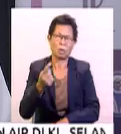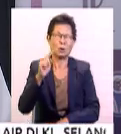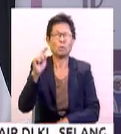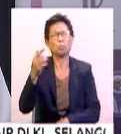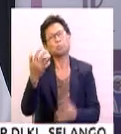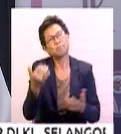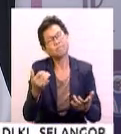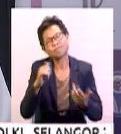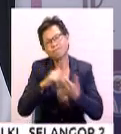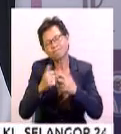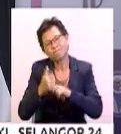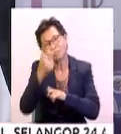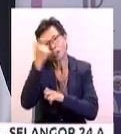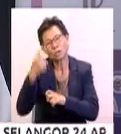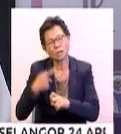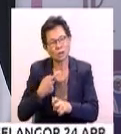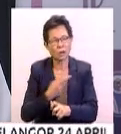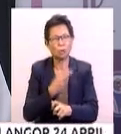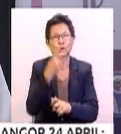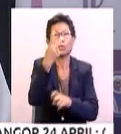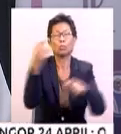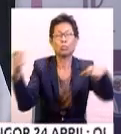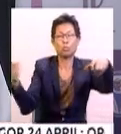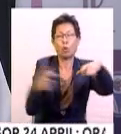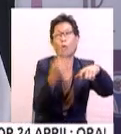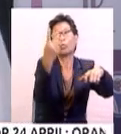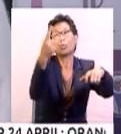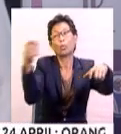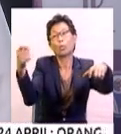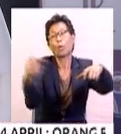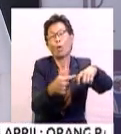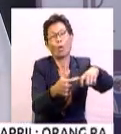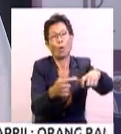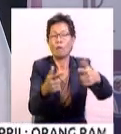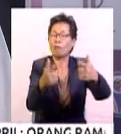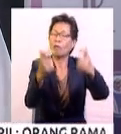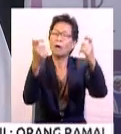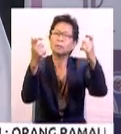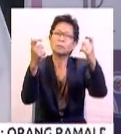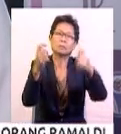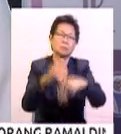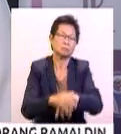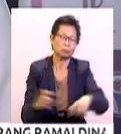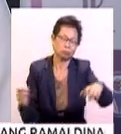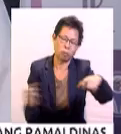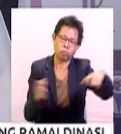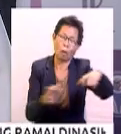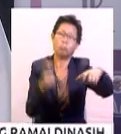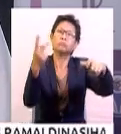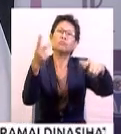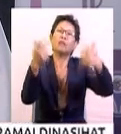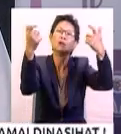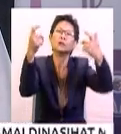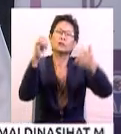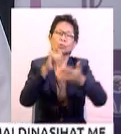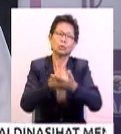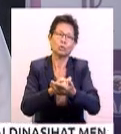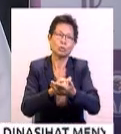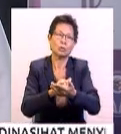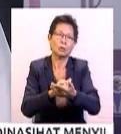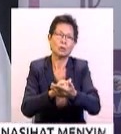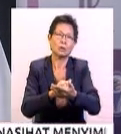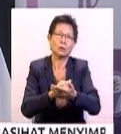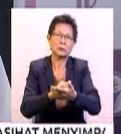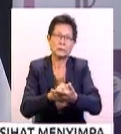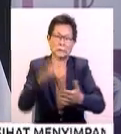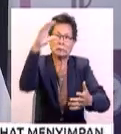kerana kita dibolosi 2 gol sangat cepatlah. Itu memberi kita momentum kita